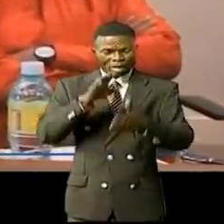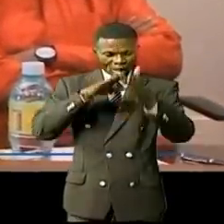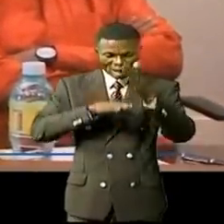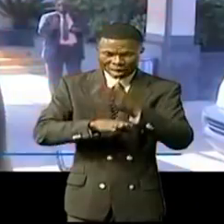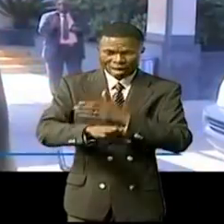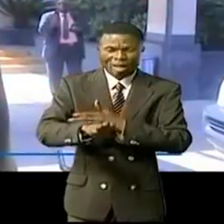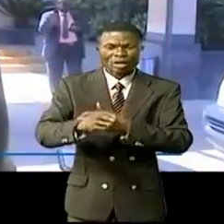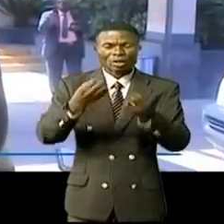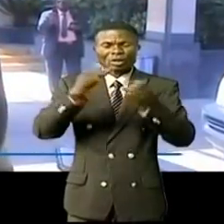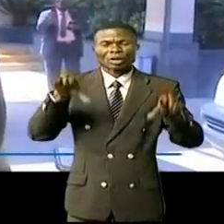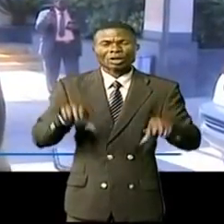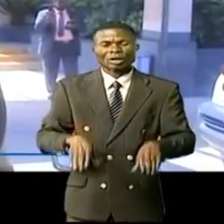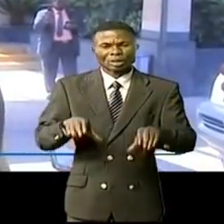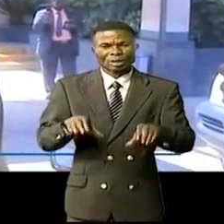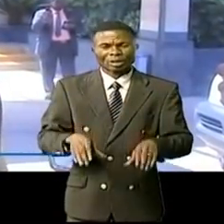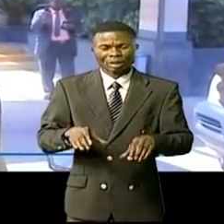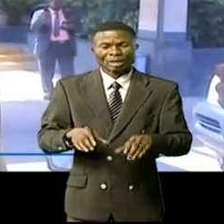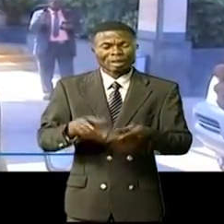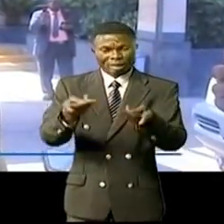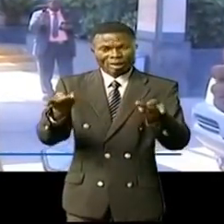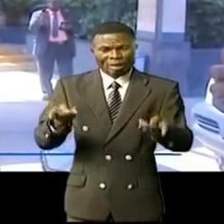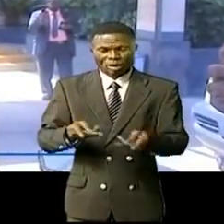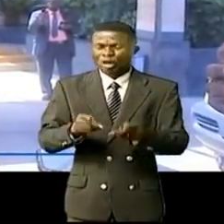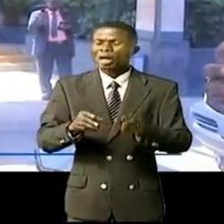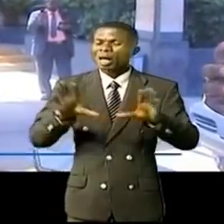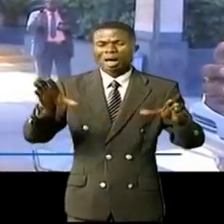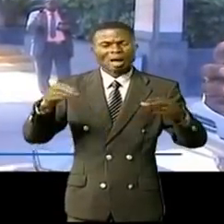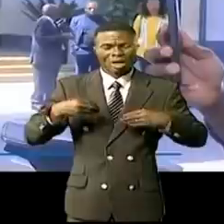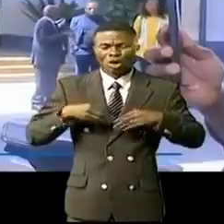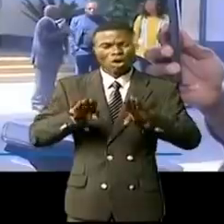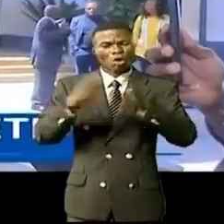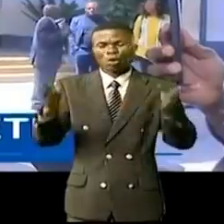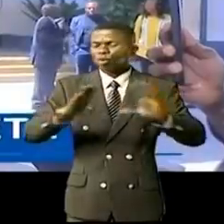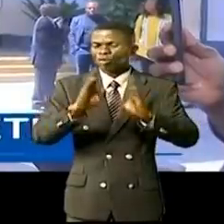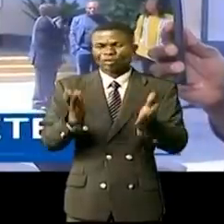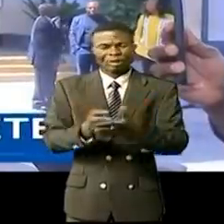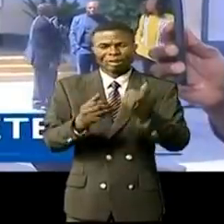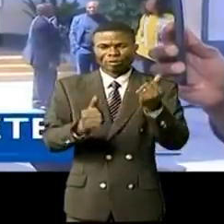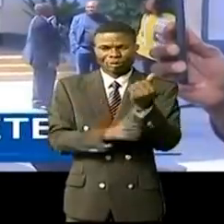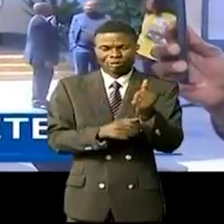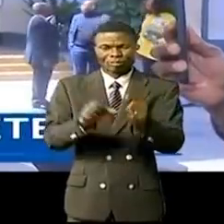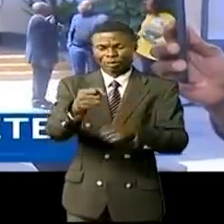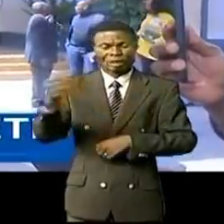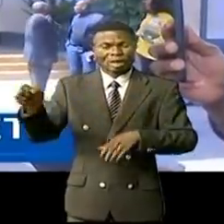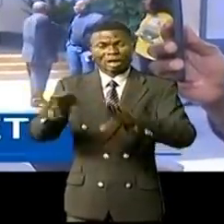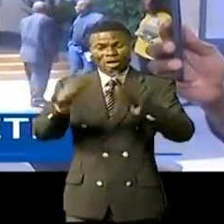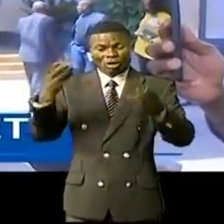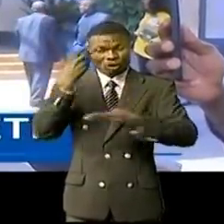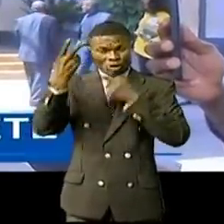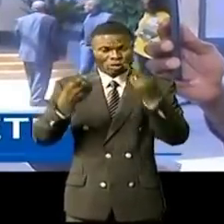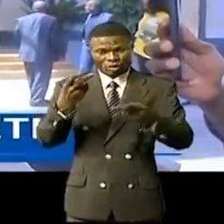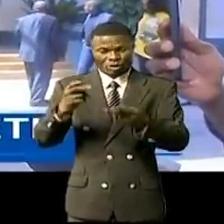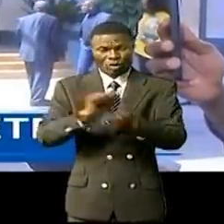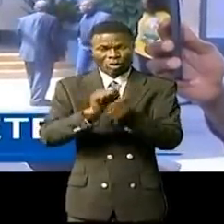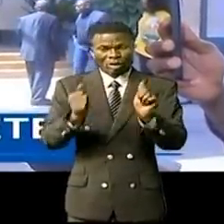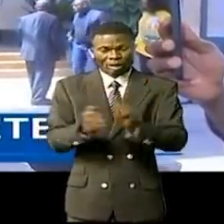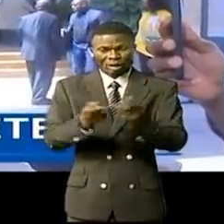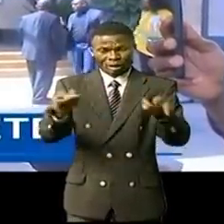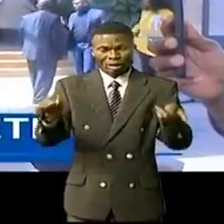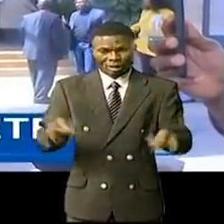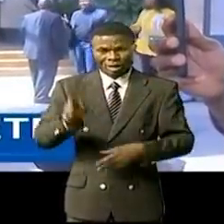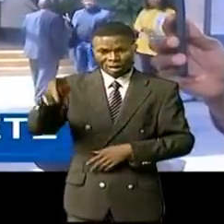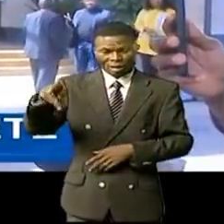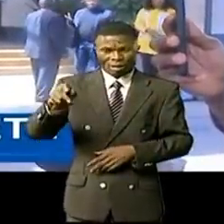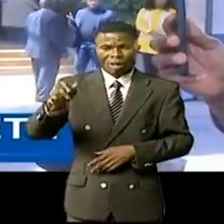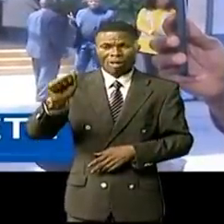aux richesses naturelles du parc est ouverte à tous. Le fait d'ouvrir la porte au tourisme ici sur le site